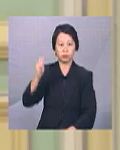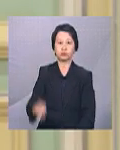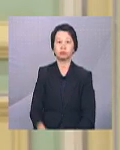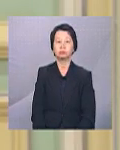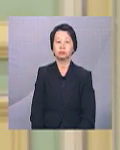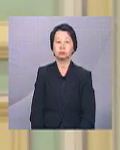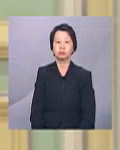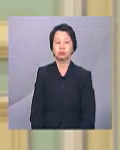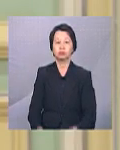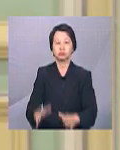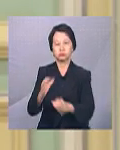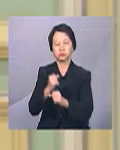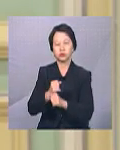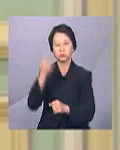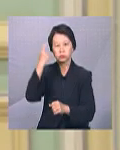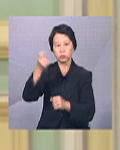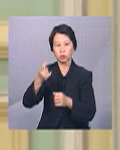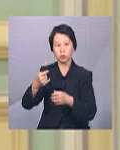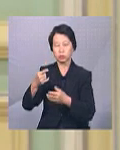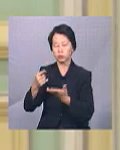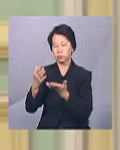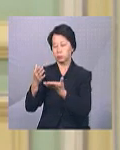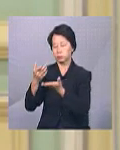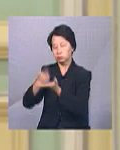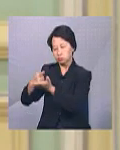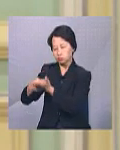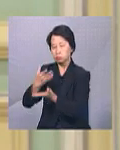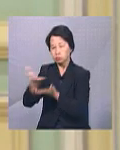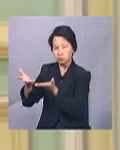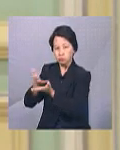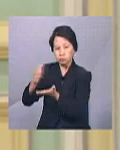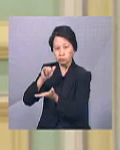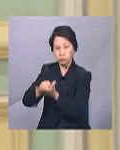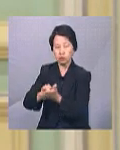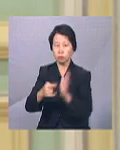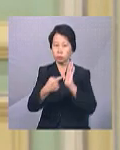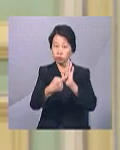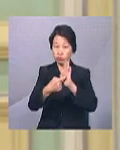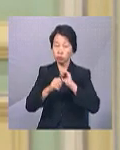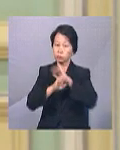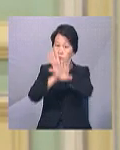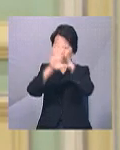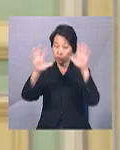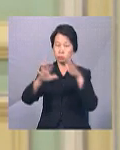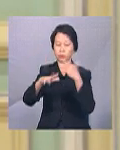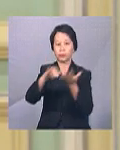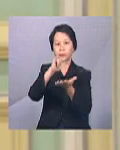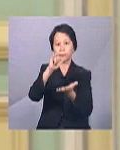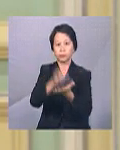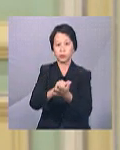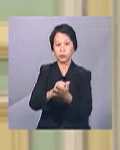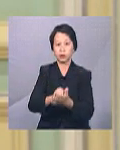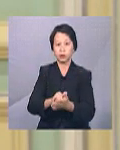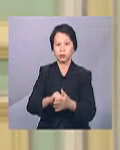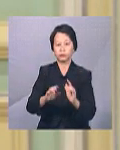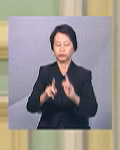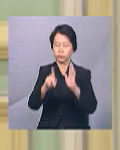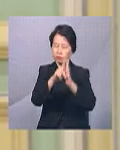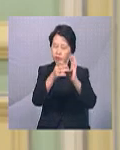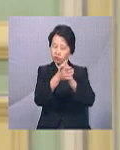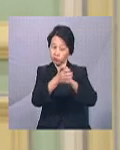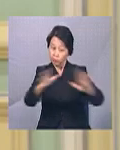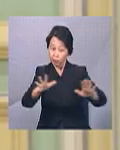dapatkan dari pada sesi pemancangan ini menunjukkan secara jelas bahwa aspek keselamatan